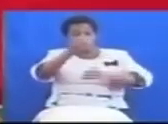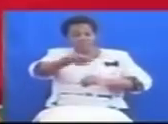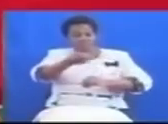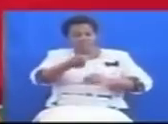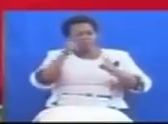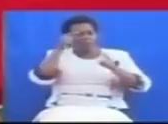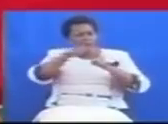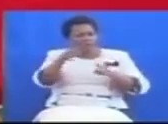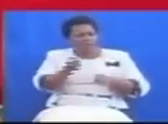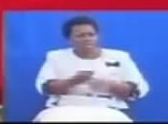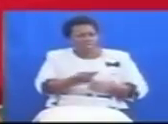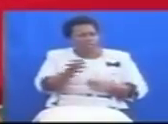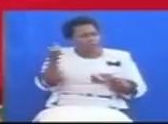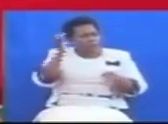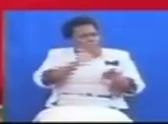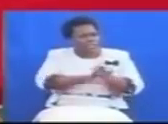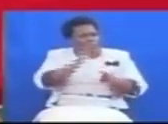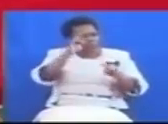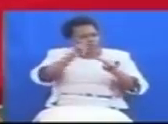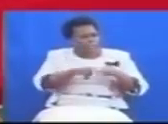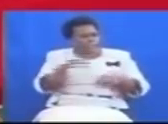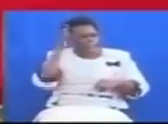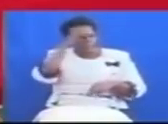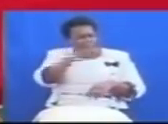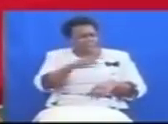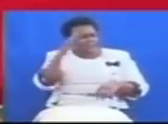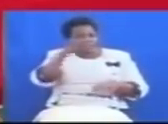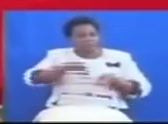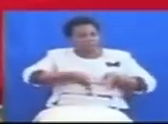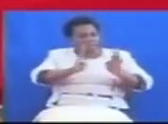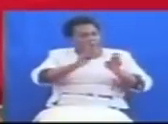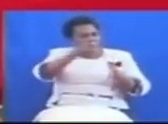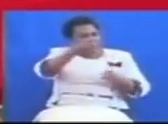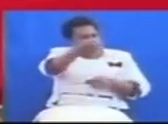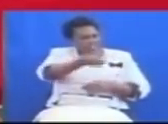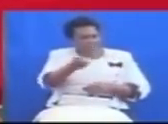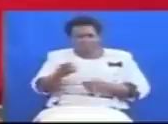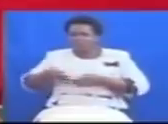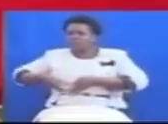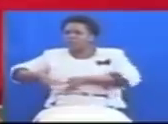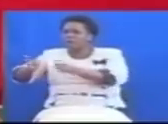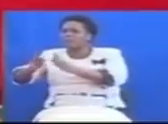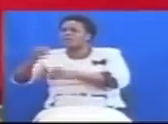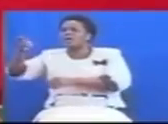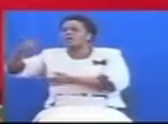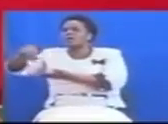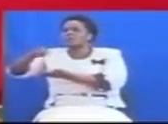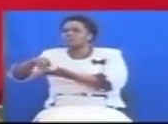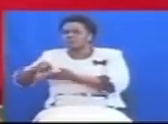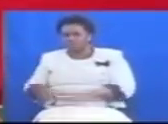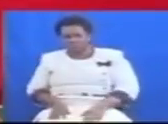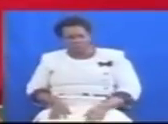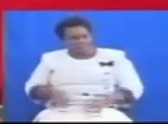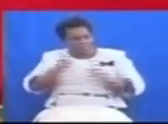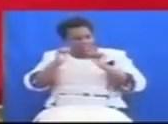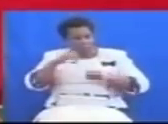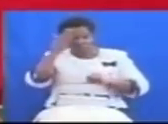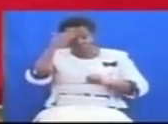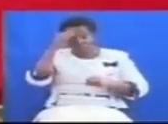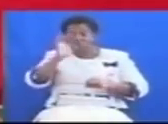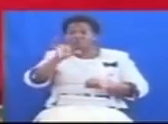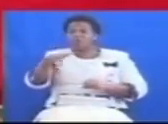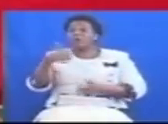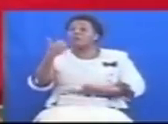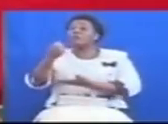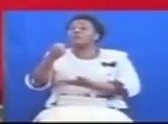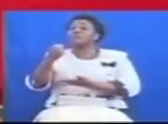wakiamka wafikirie barabara zetu za vijijini na mijini. Kwa hiyo naomba tu amini kwamba kazi hii inaendelea kufanyika vizuri, na huu ni mwaka wa bajeti, na bajeti ya